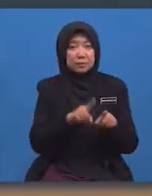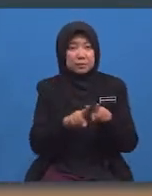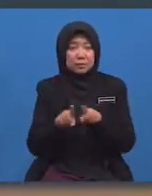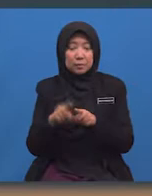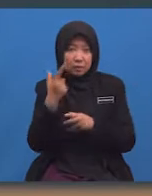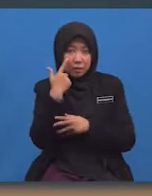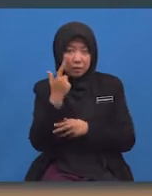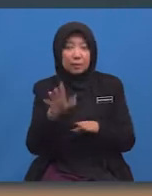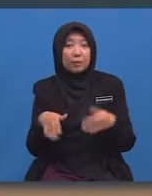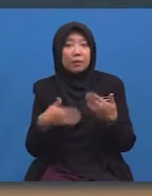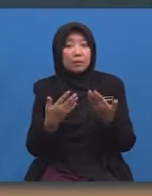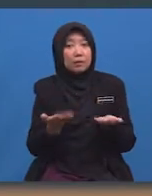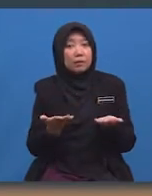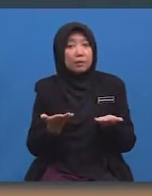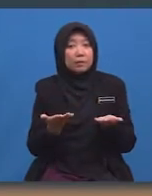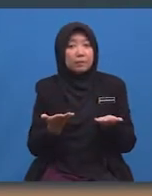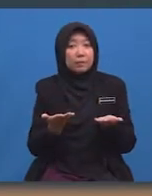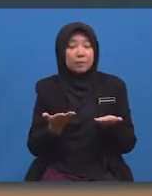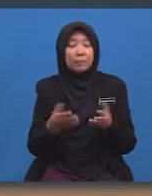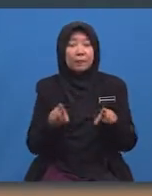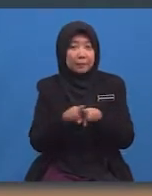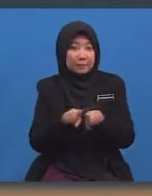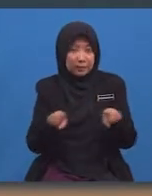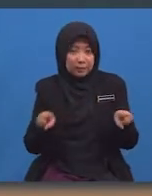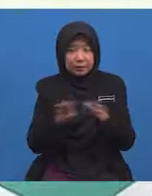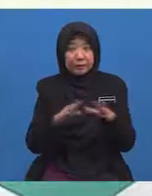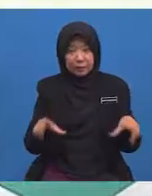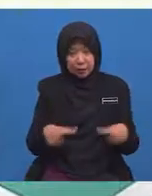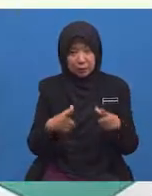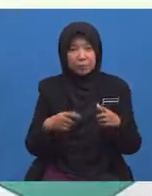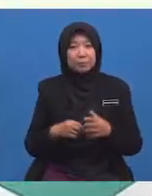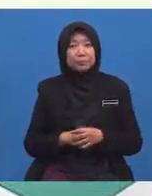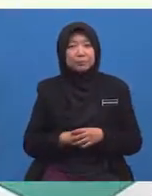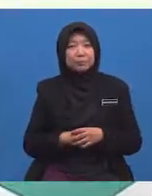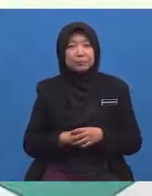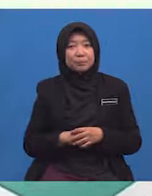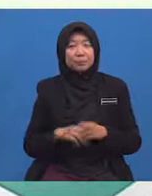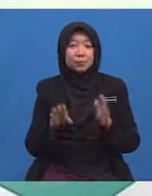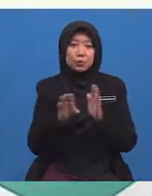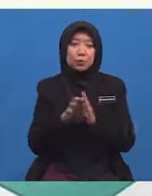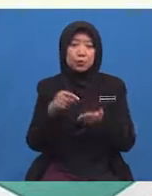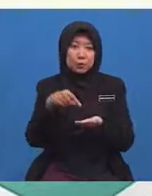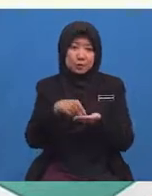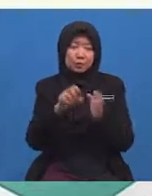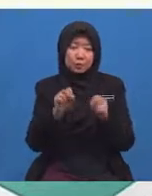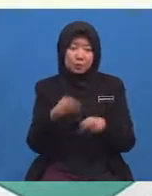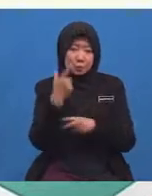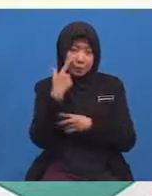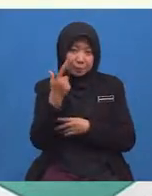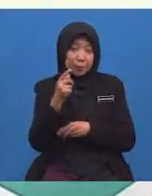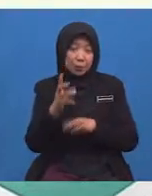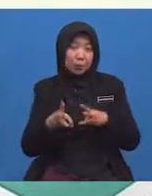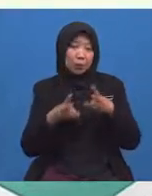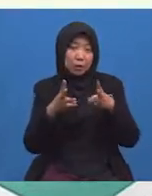lihat bagaimana pula mobiliti mendata berlaku. Contoh ini kita boleh lihat pada watak